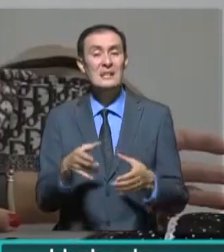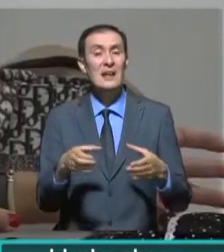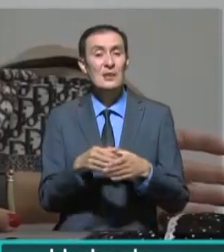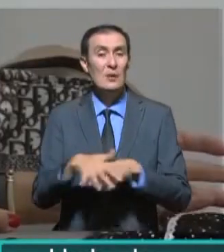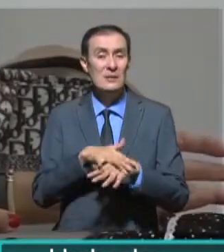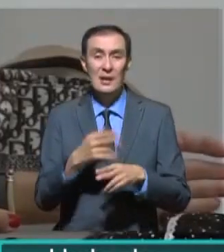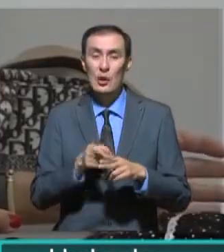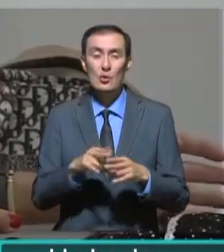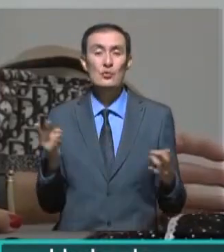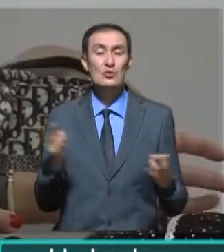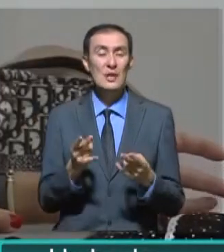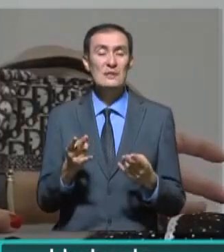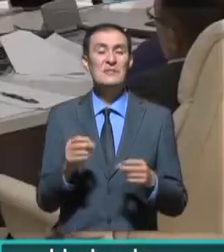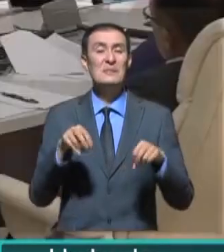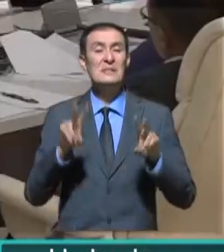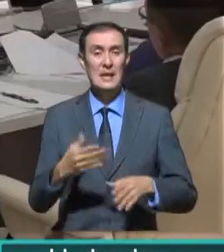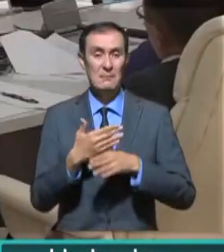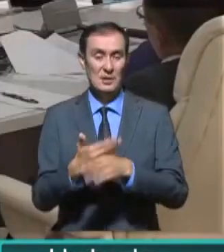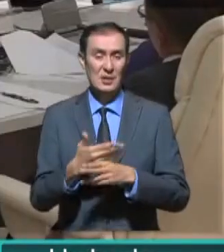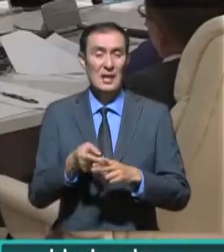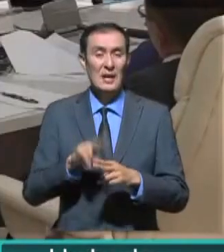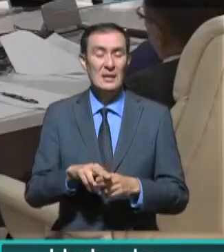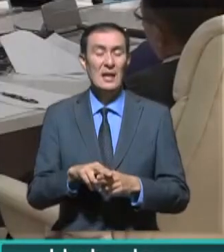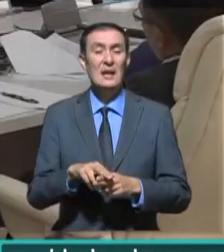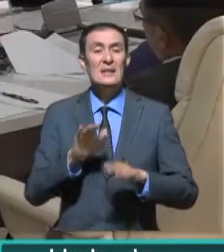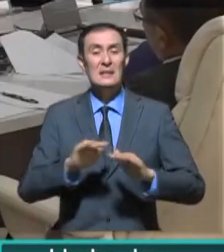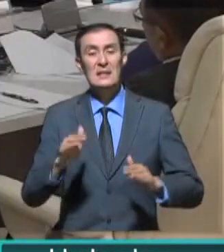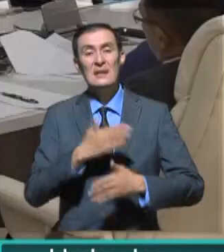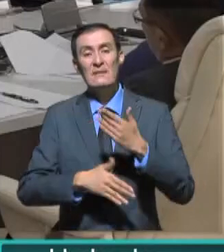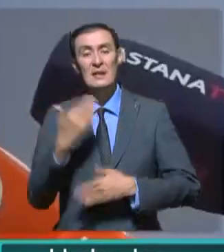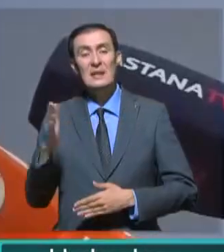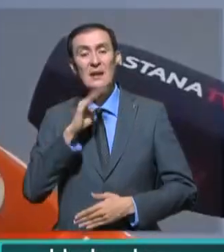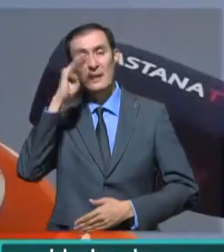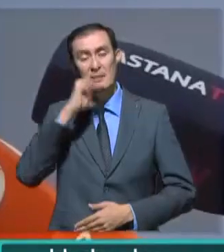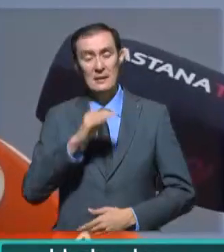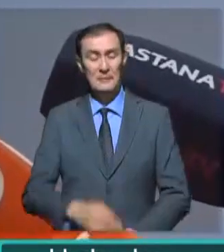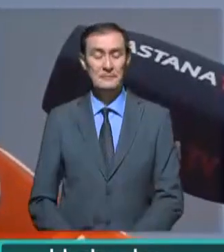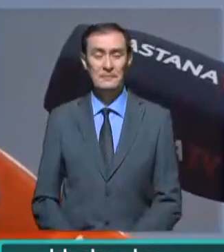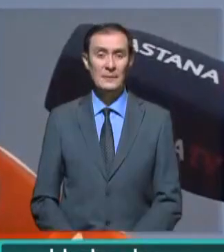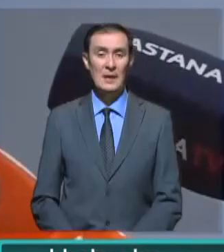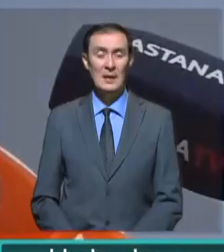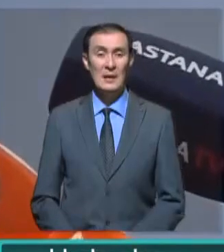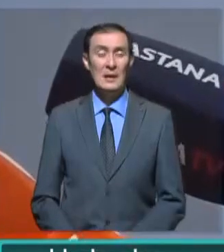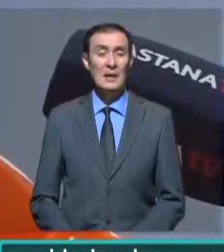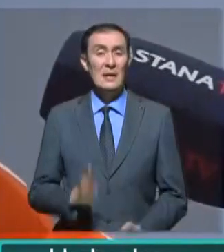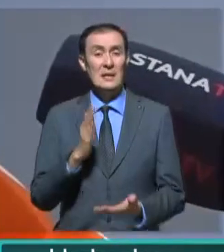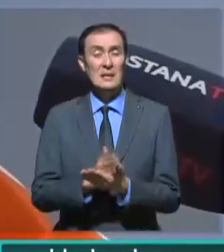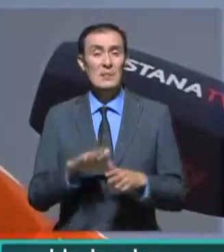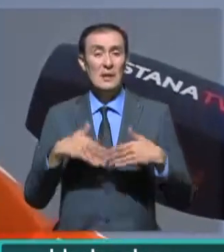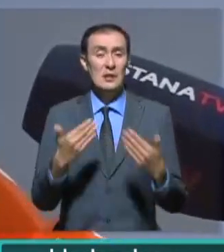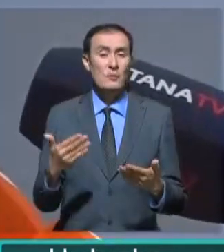населения, которая нуждается в специальной поддержке. Это особенные дети и их родители. Внесли конкретный ряд предложений